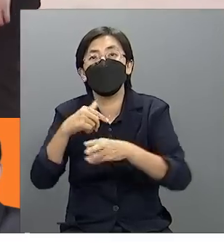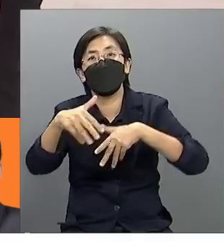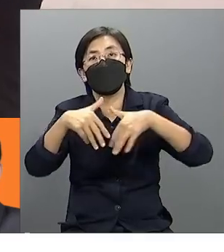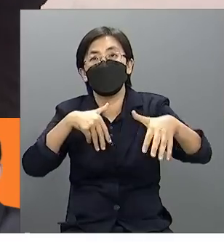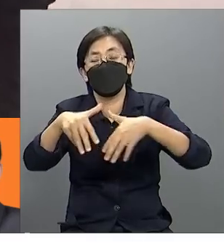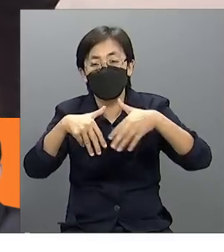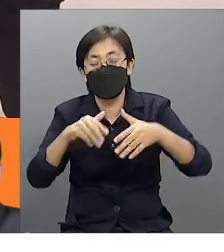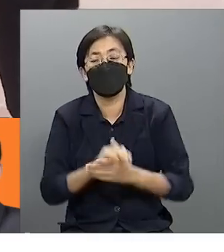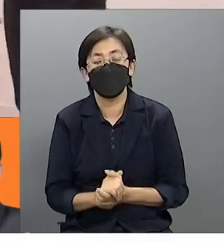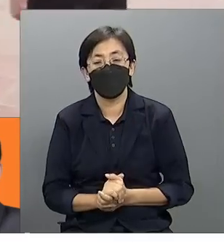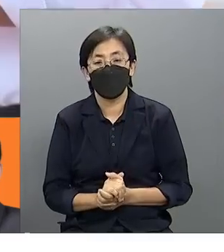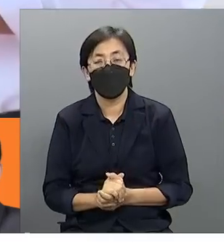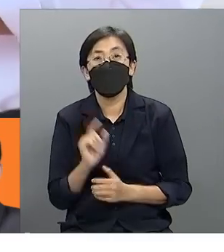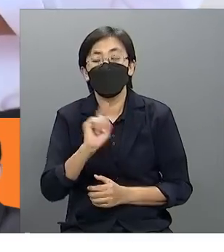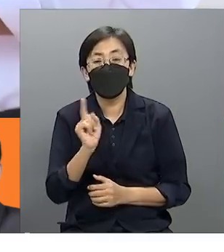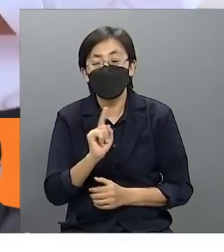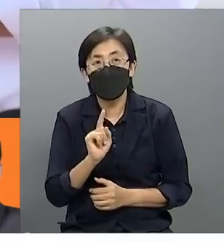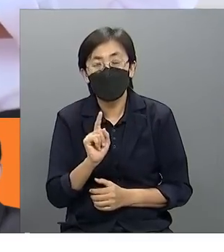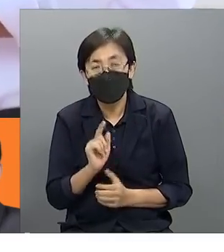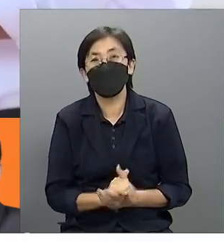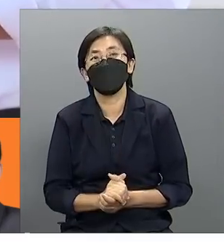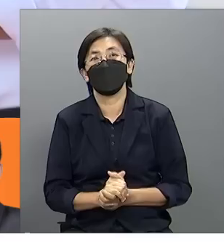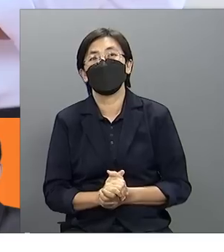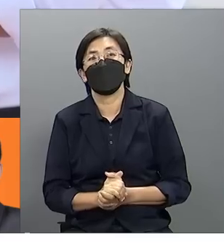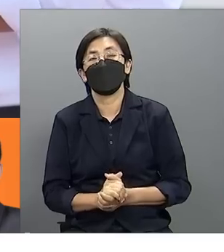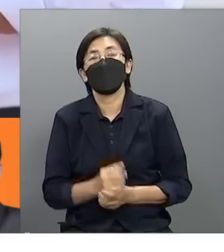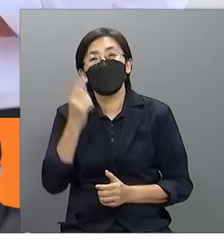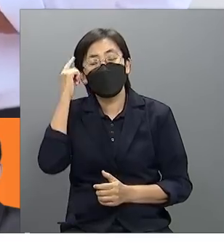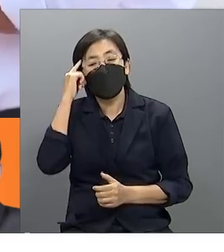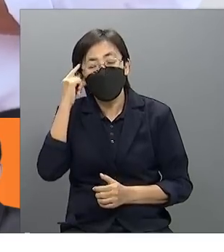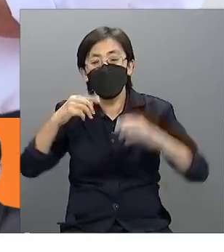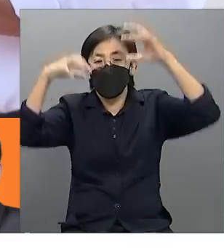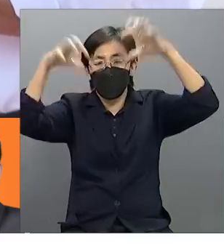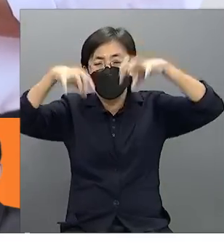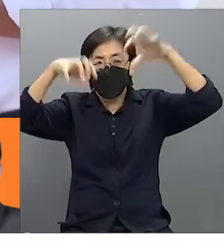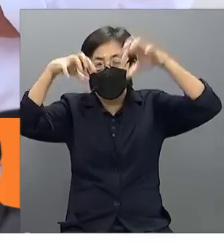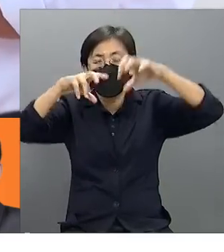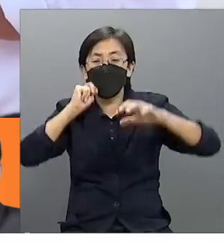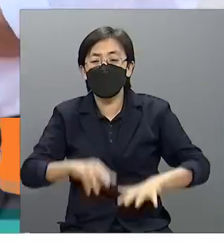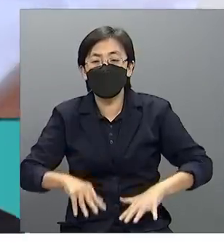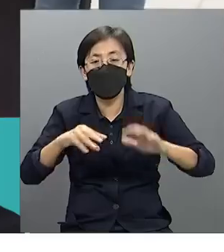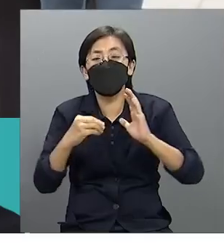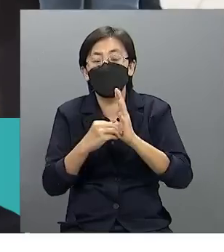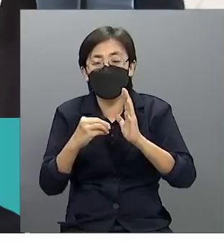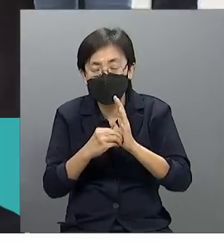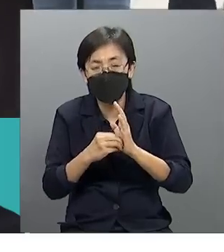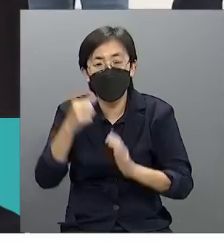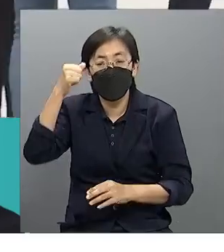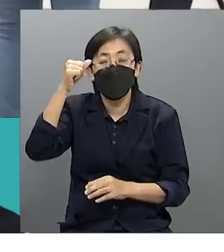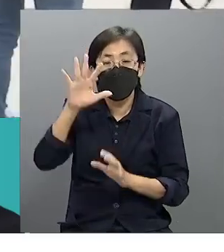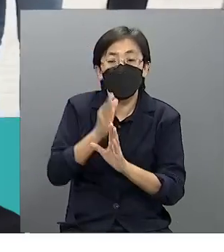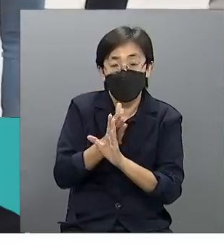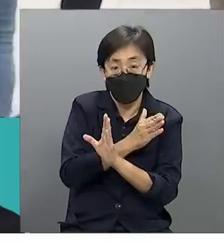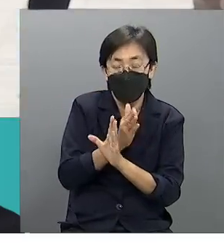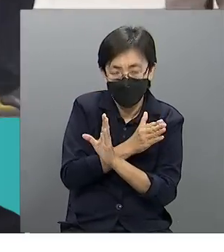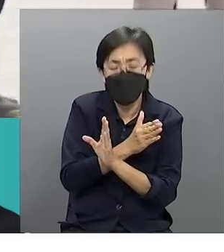ผู้ชมสวิงโหวตของคุณอัศวินขวัญเมืองเนี่ย1ฝนตกน้ำท่วมกรุงเทพมหานคร5วันก่อนการเลือกตั้งปัจจัยที่